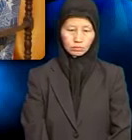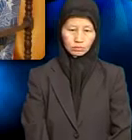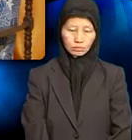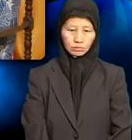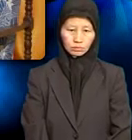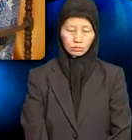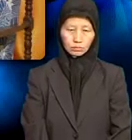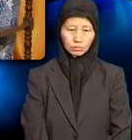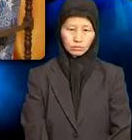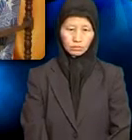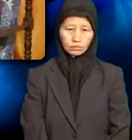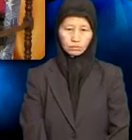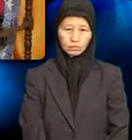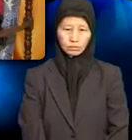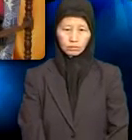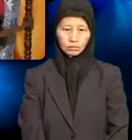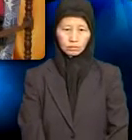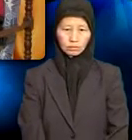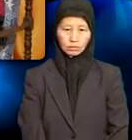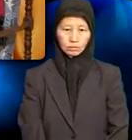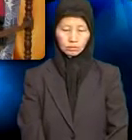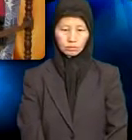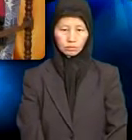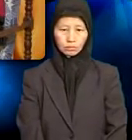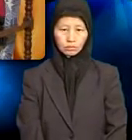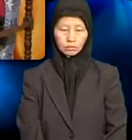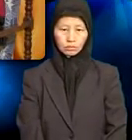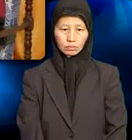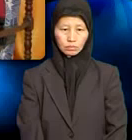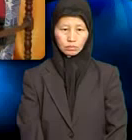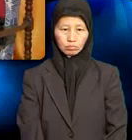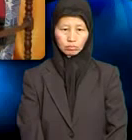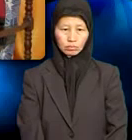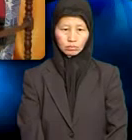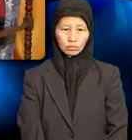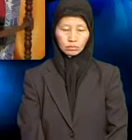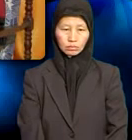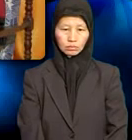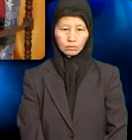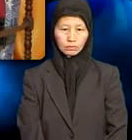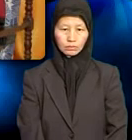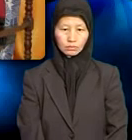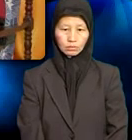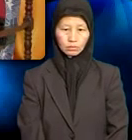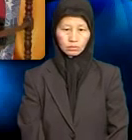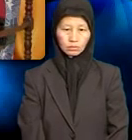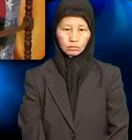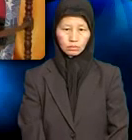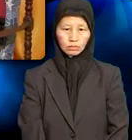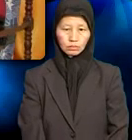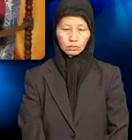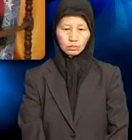Subhanallah. Allahu akbar. Rabbi ighfirli warhamni wajibni warhamni wazukni wahdini wa'afini.